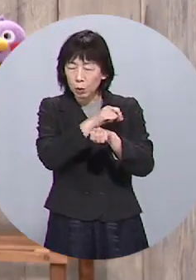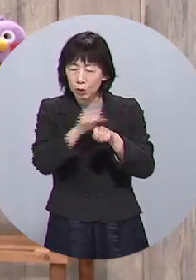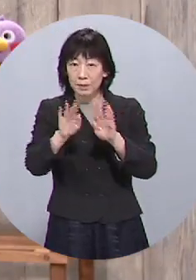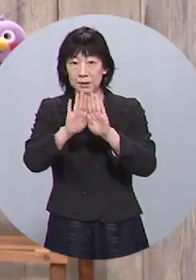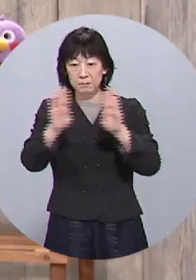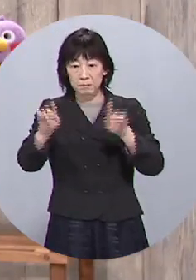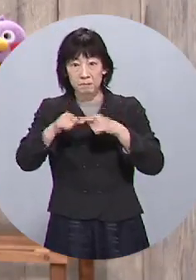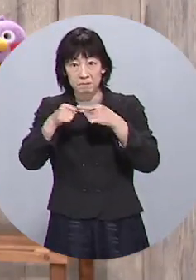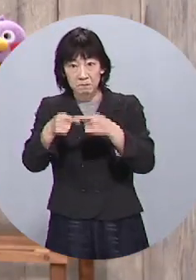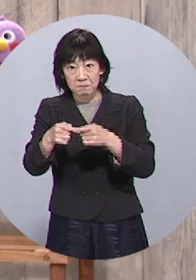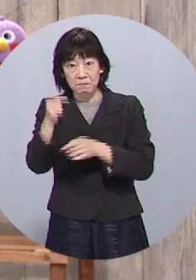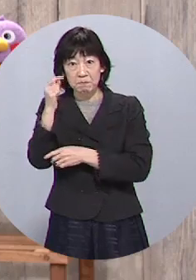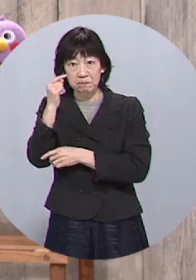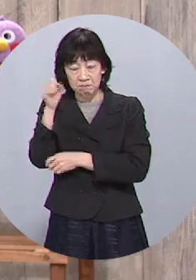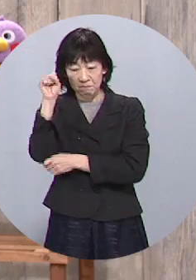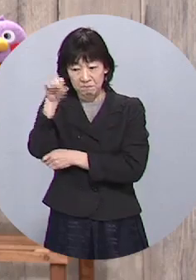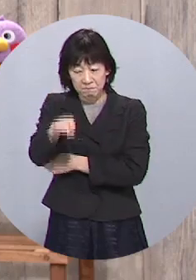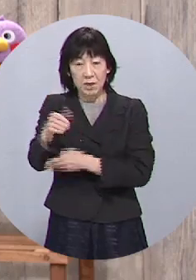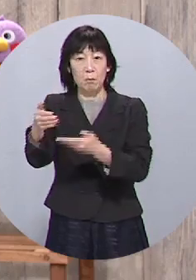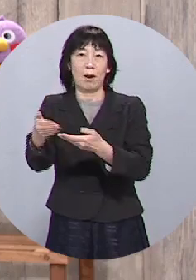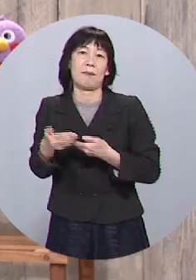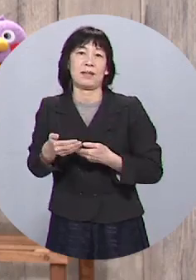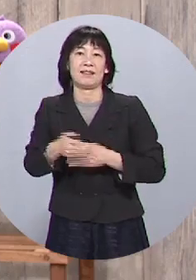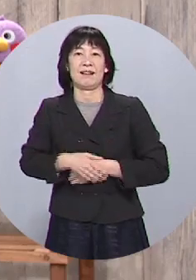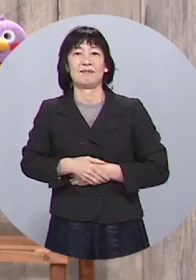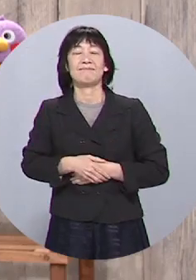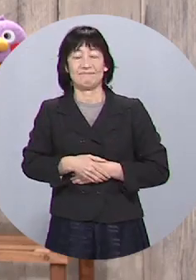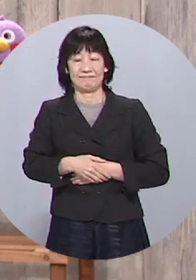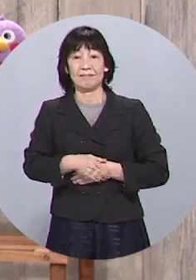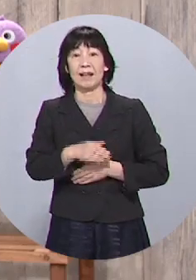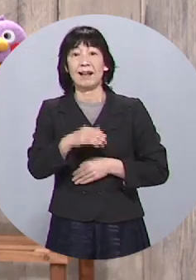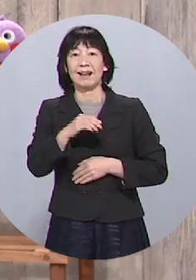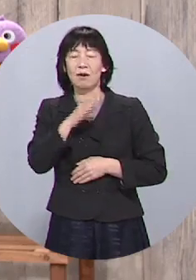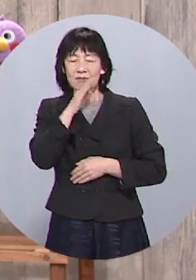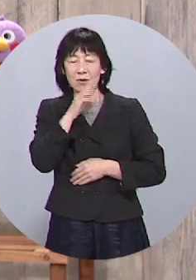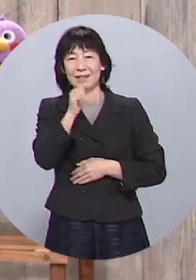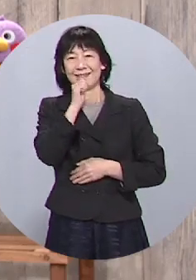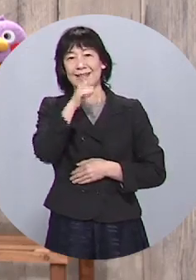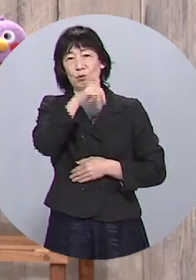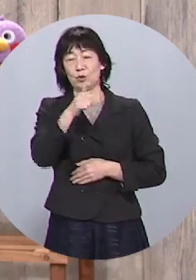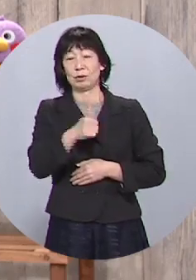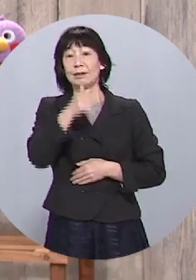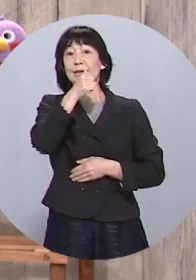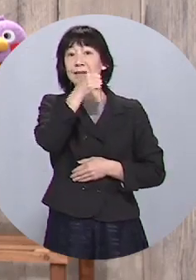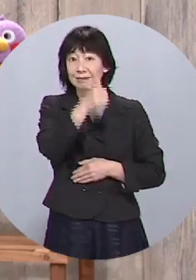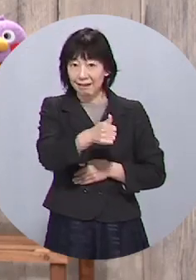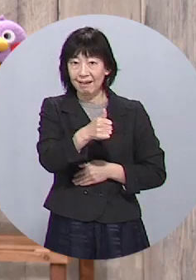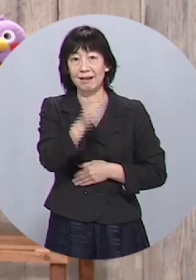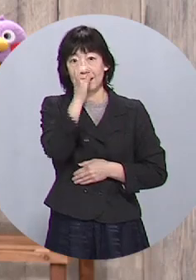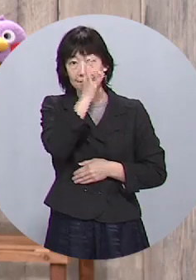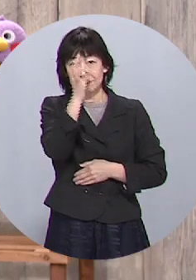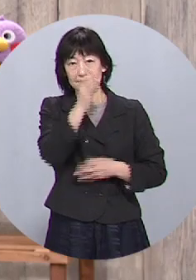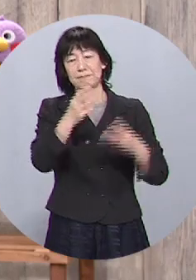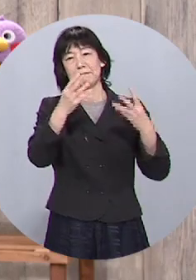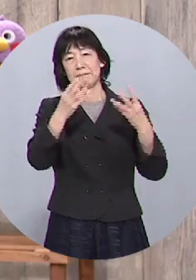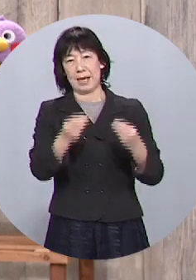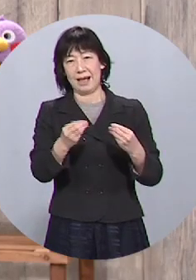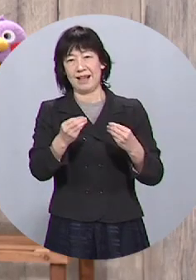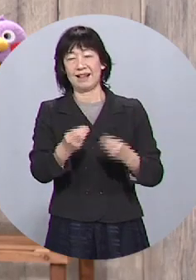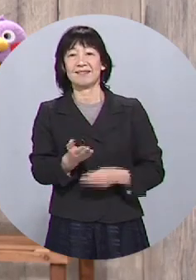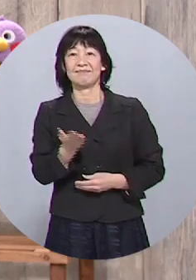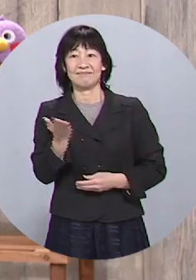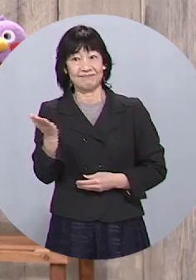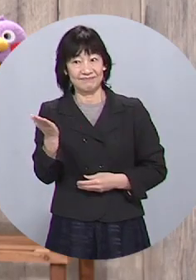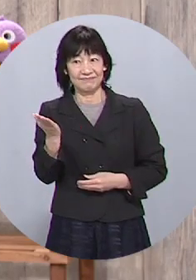皆さんにもご覧いただきたいと思います。さらに秩父に行って現代の名泉も見てきました。 VTR ご